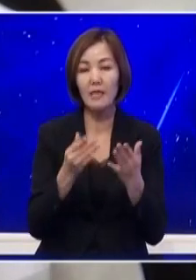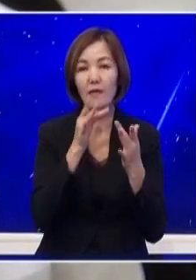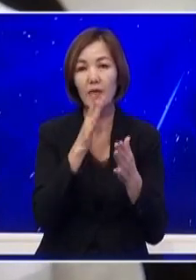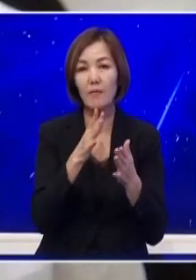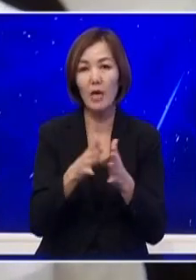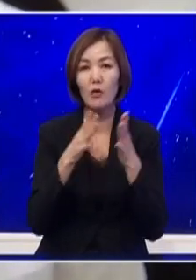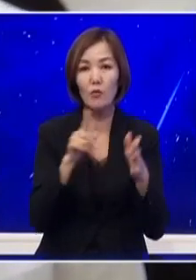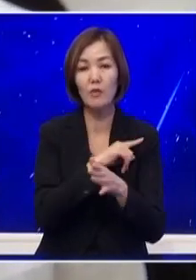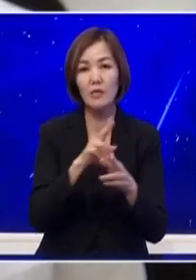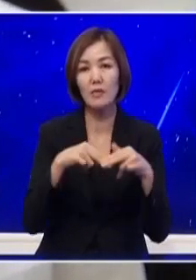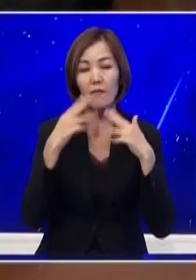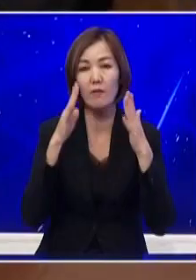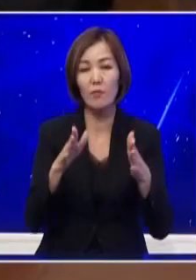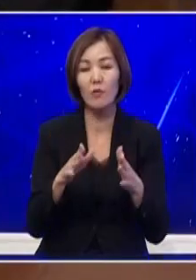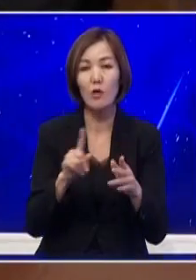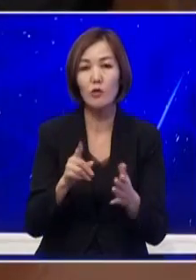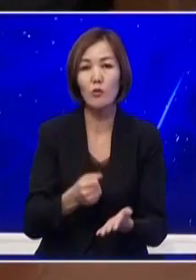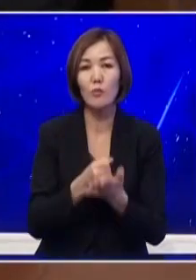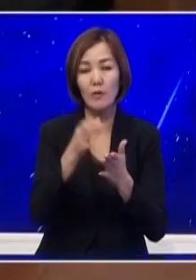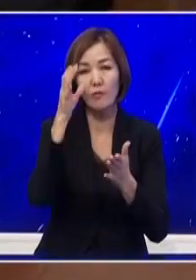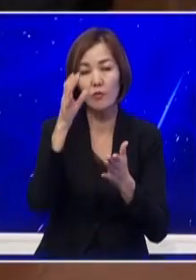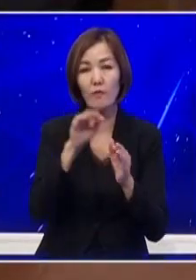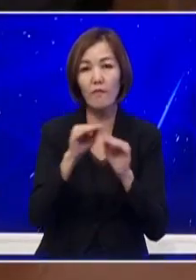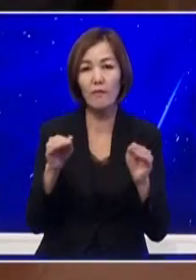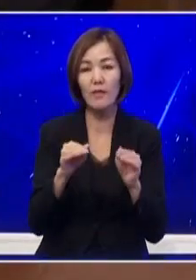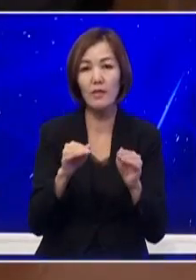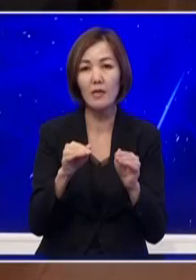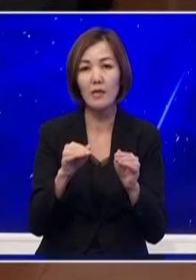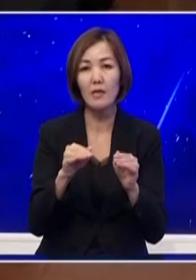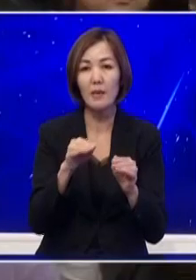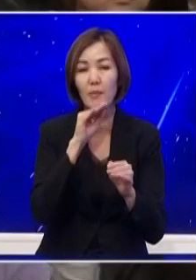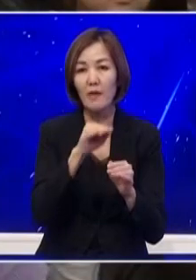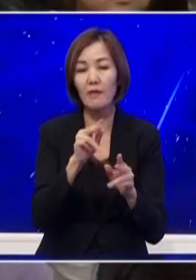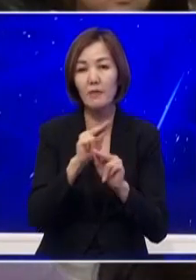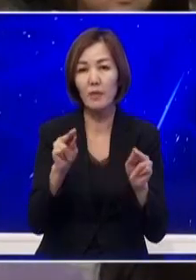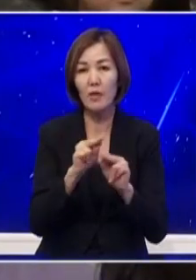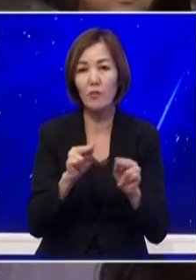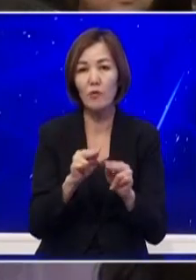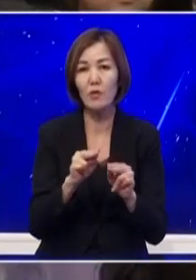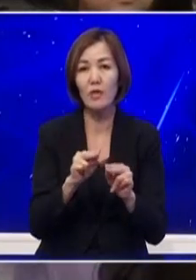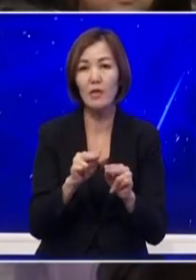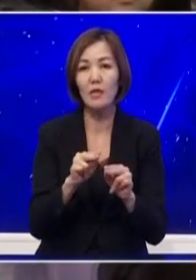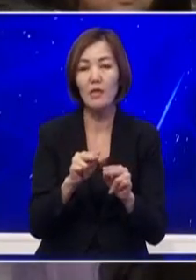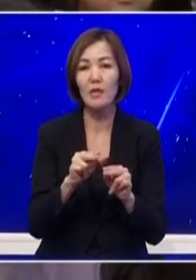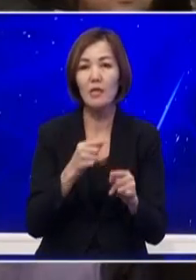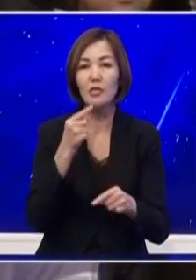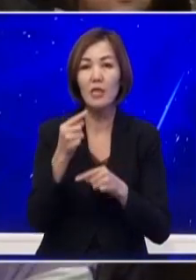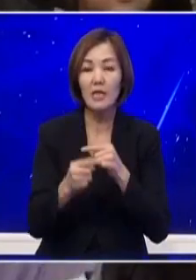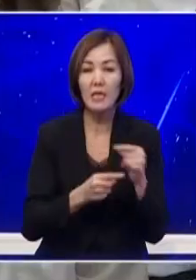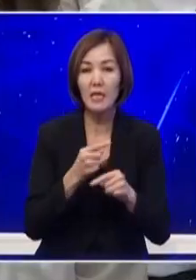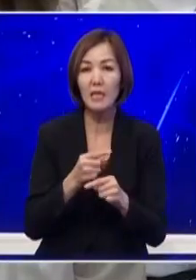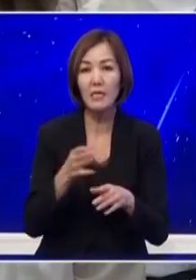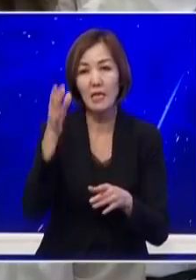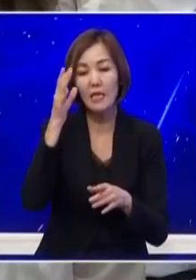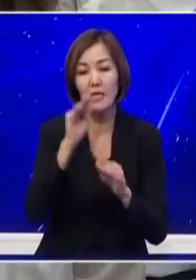огромные силы уделяются на то, чтобы поднять статус и уровень престижа профессии педагог. Ведь только они через призму видят